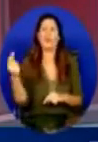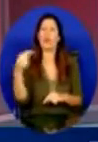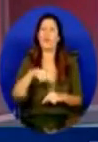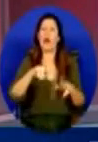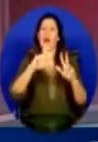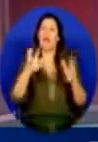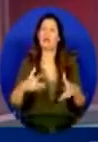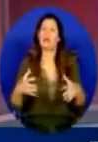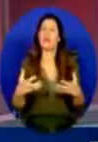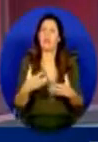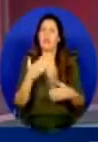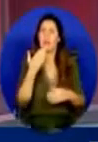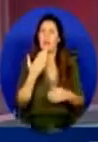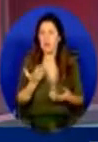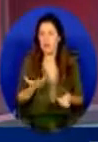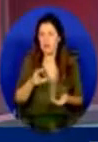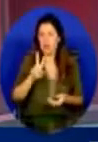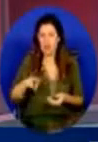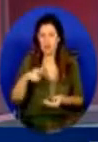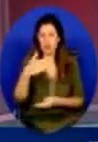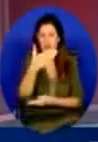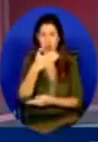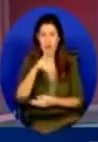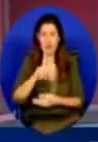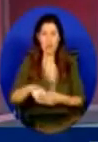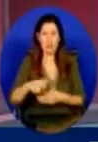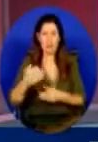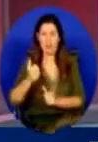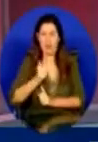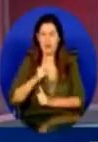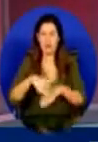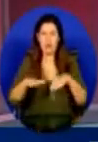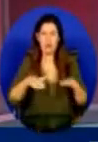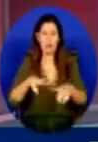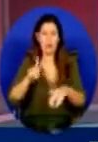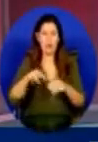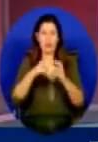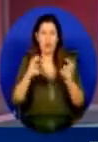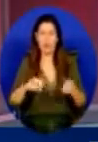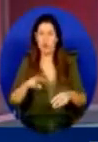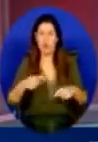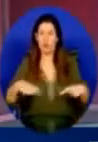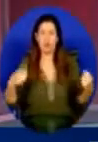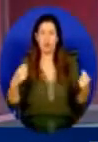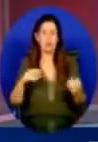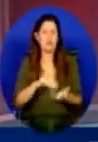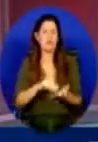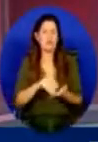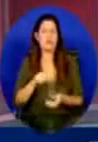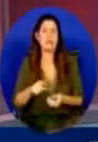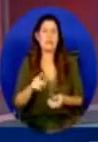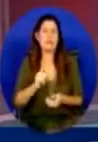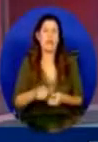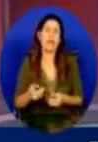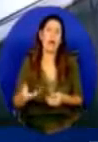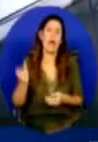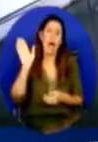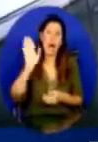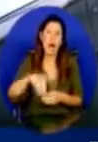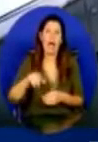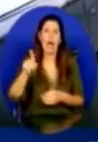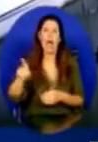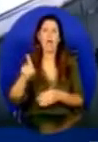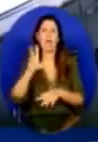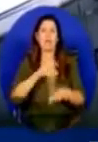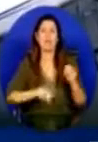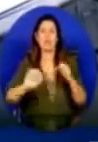מדינה, עם ממשלה, עם צבא, עם שפה, עם תרבות, עם מוסדות. למה אנחנו צריכים גוף נוסף? צריך להבין, הגוף הזה הוא גוף